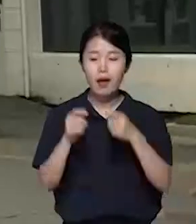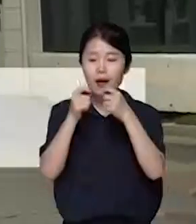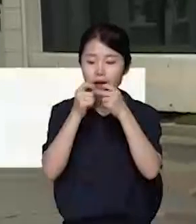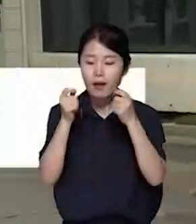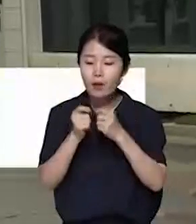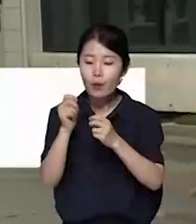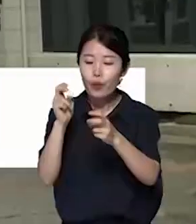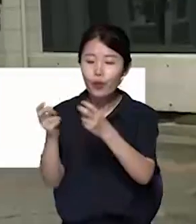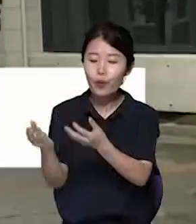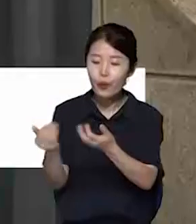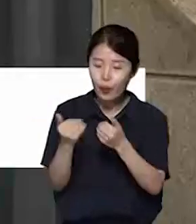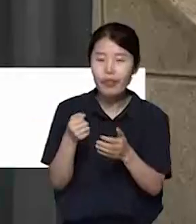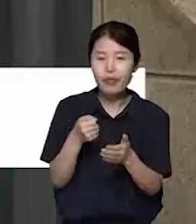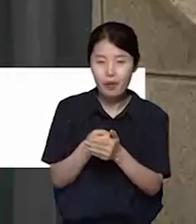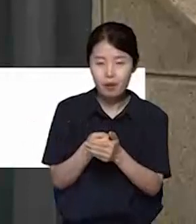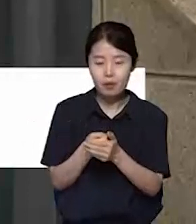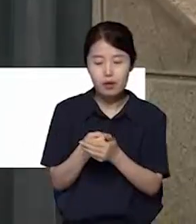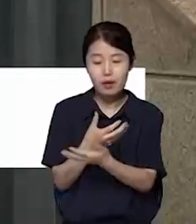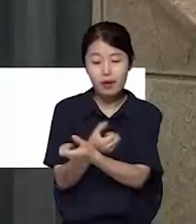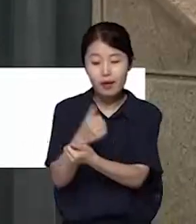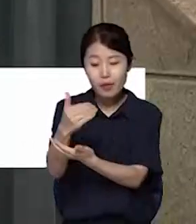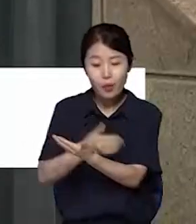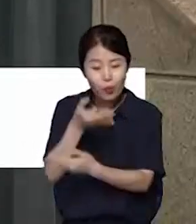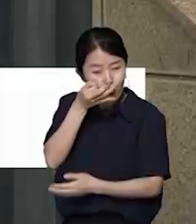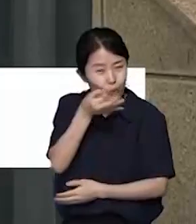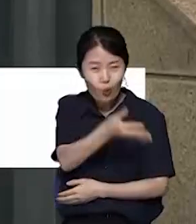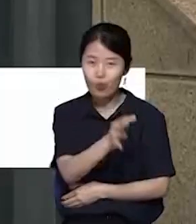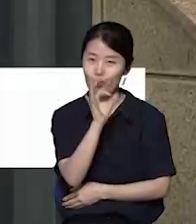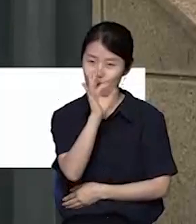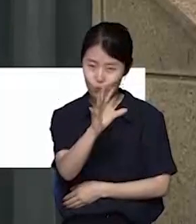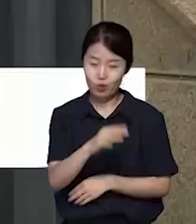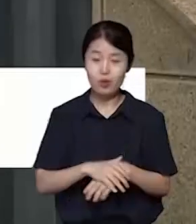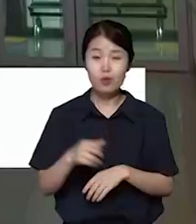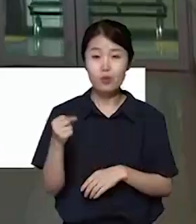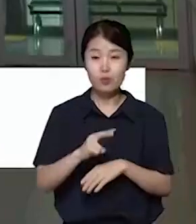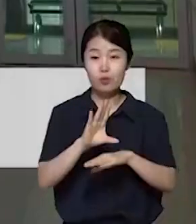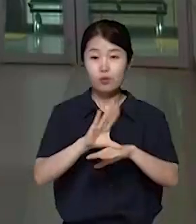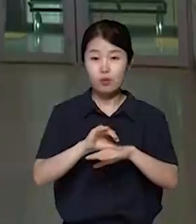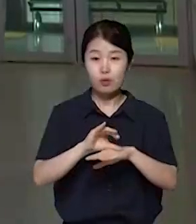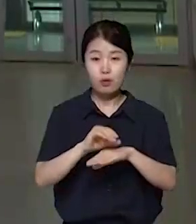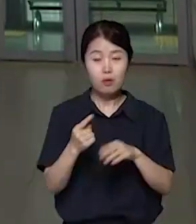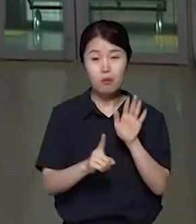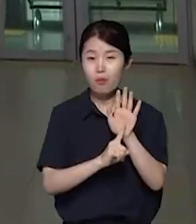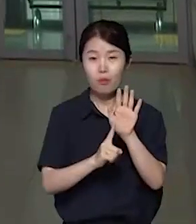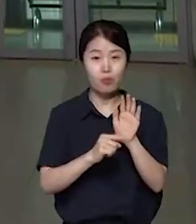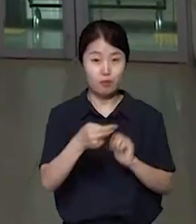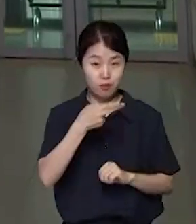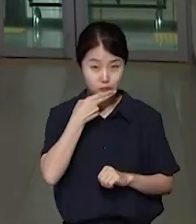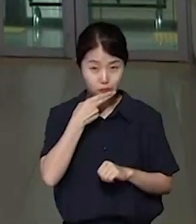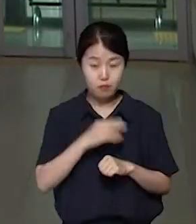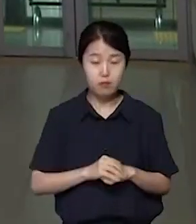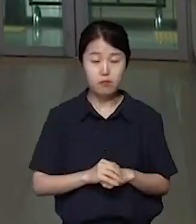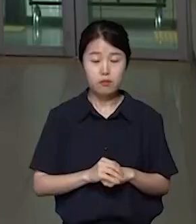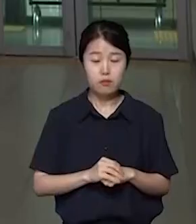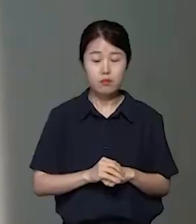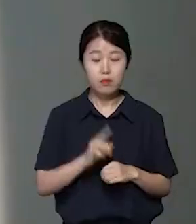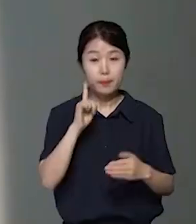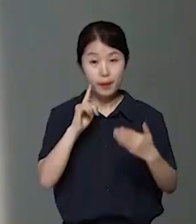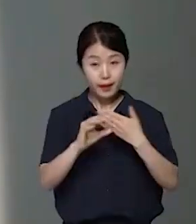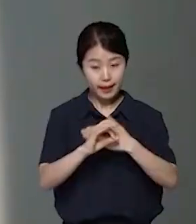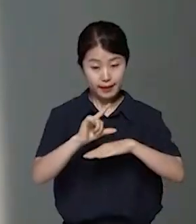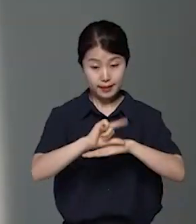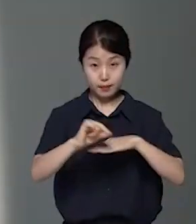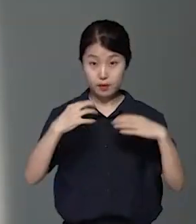사업이라며 협약서는 공개할 수 없다는 입장이고 협약 보도자료도 내지 않았습니다. 지자체들이 통상 민자유치 협약을 대대적으로